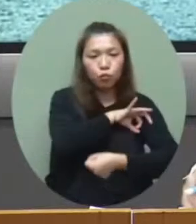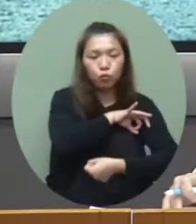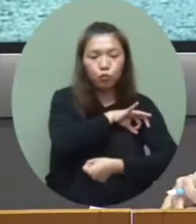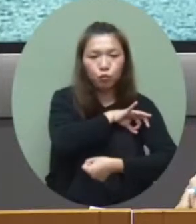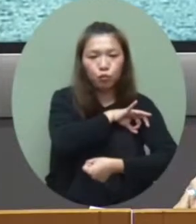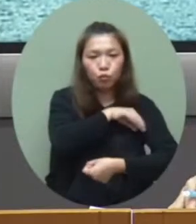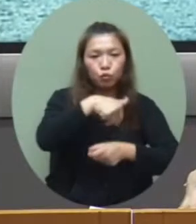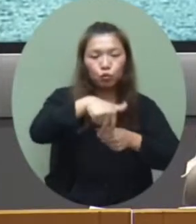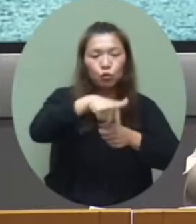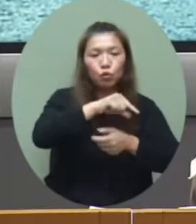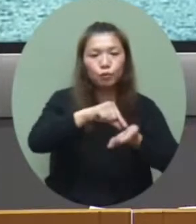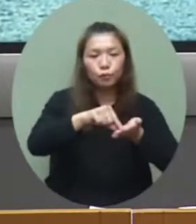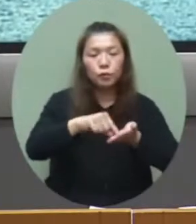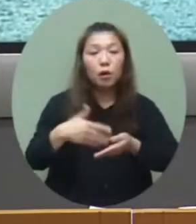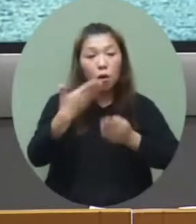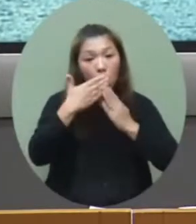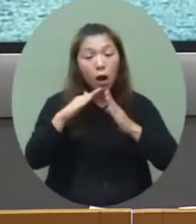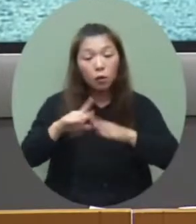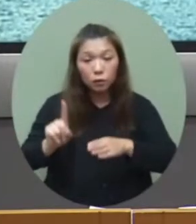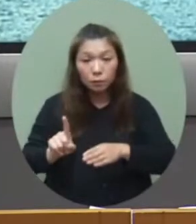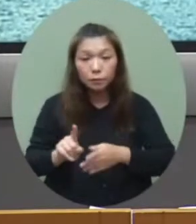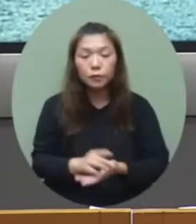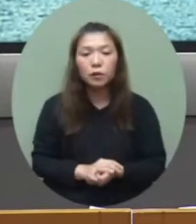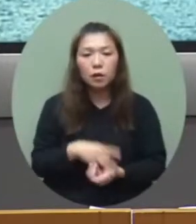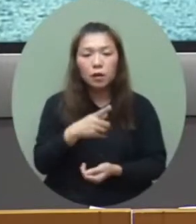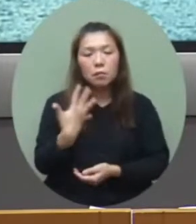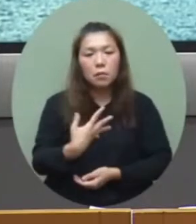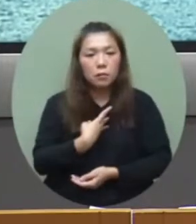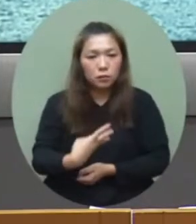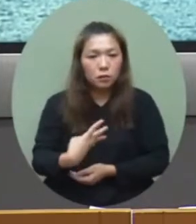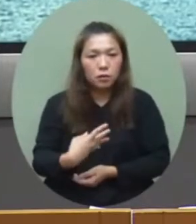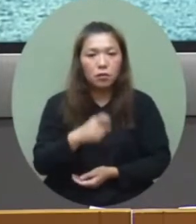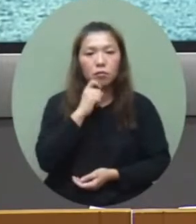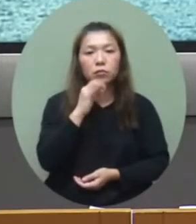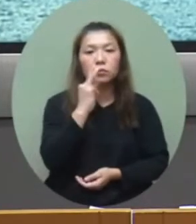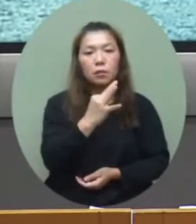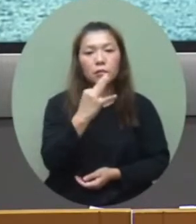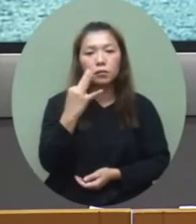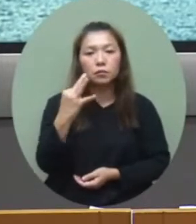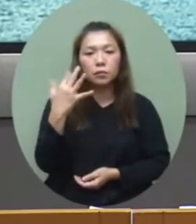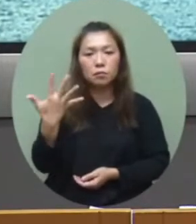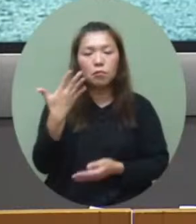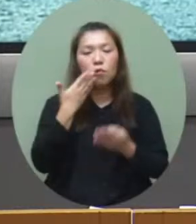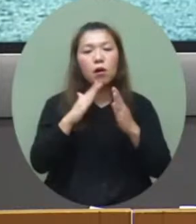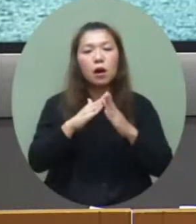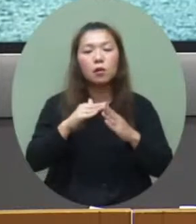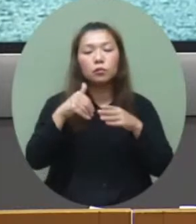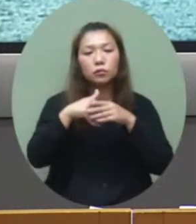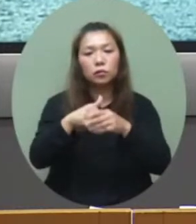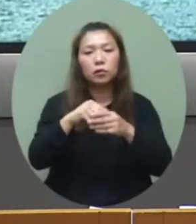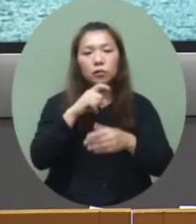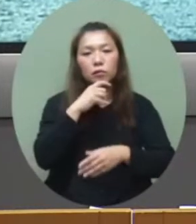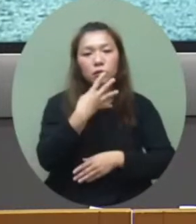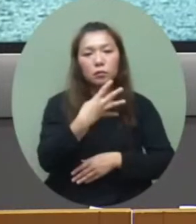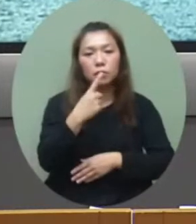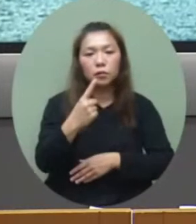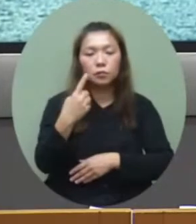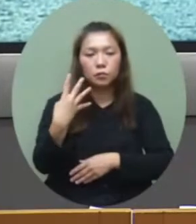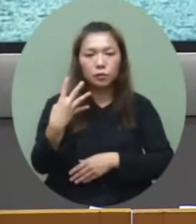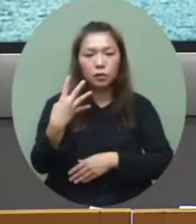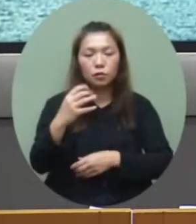博愛醫院賽馬會護理安老院 1 PCR positive and 1 RAT positive. For